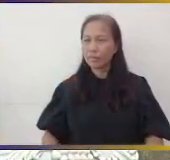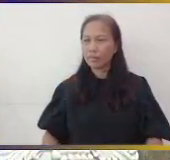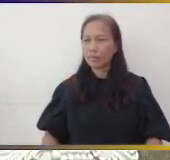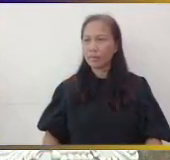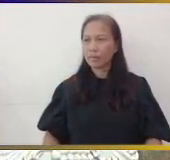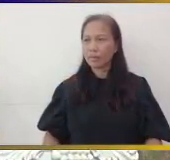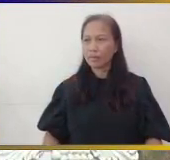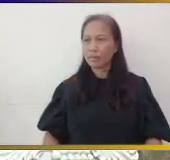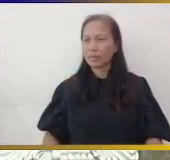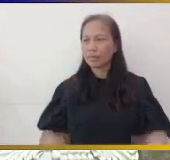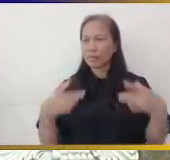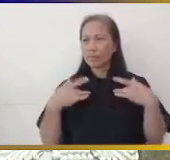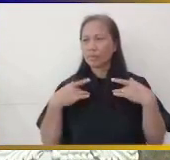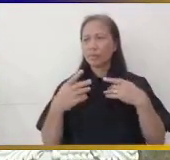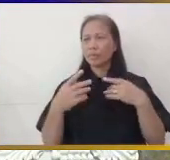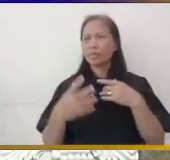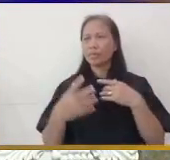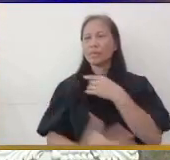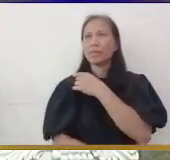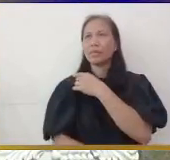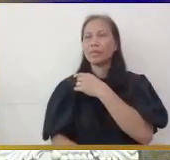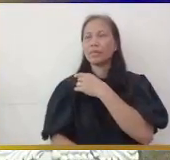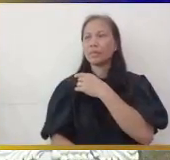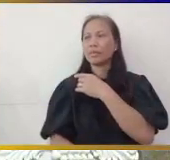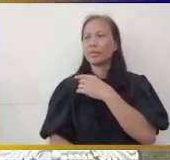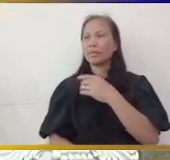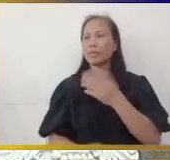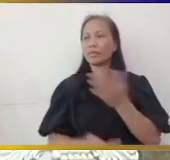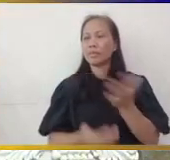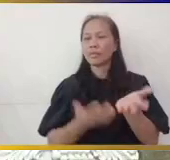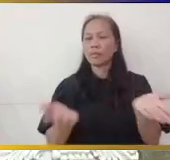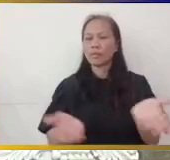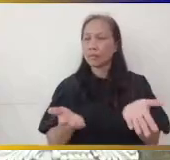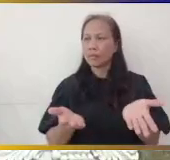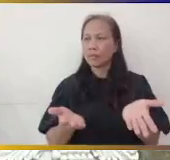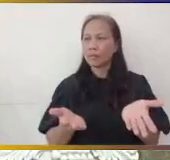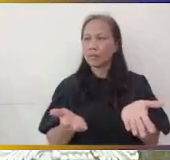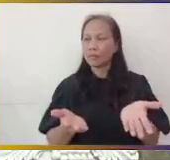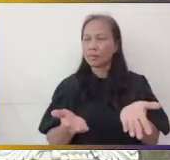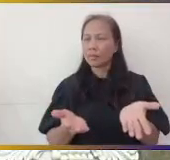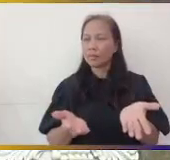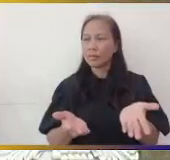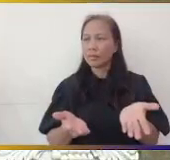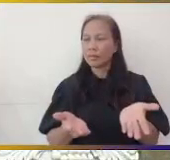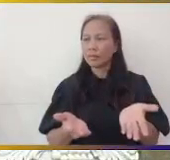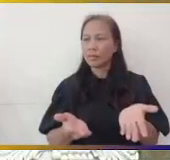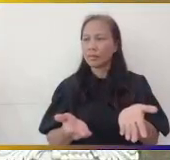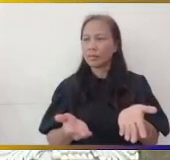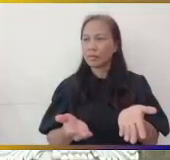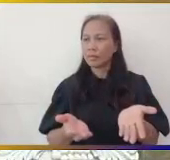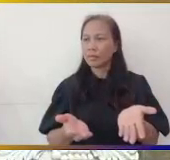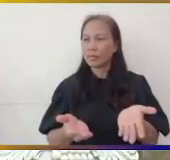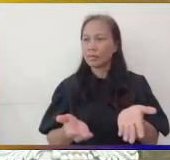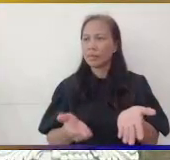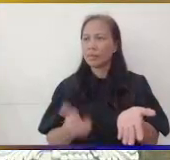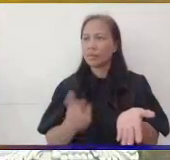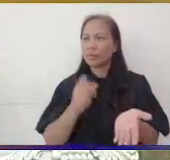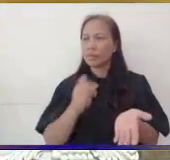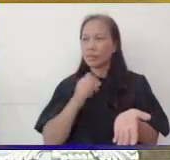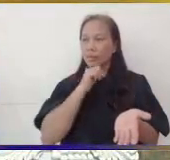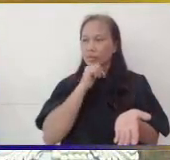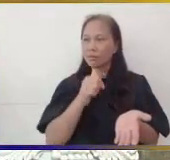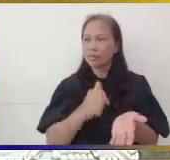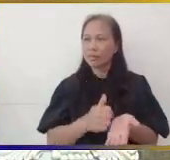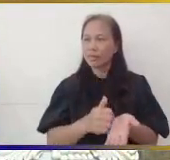poverty and Uh kung saan ay ah and namuhay po sila in the life of a poverty na hindi nila asamin